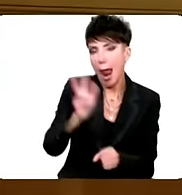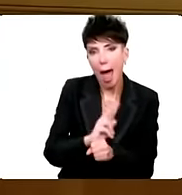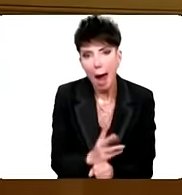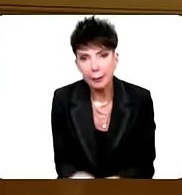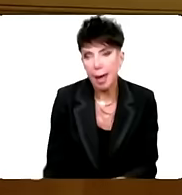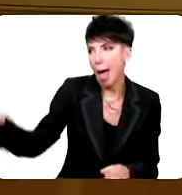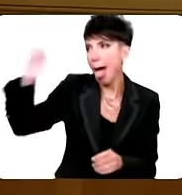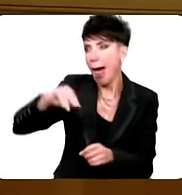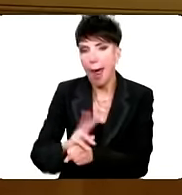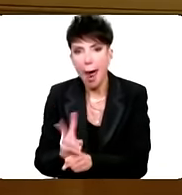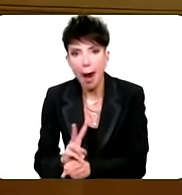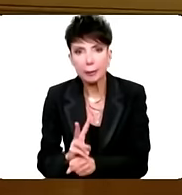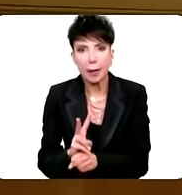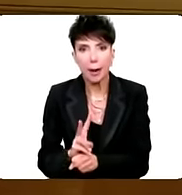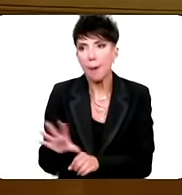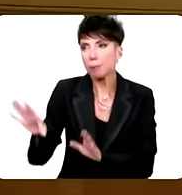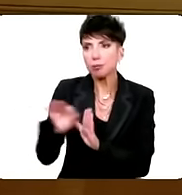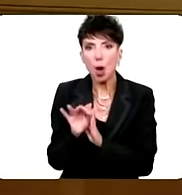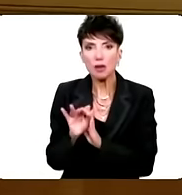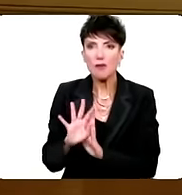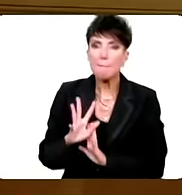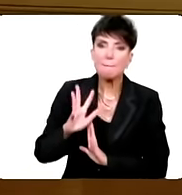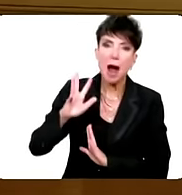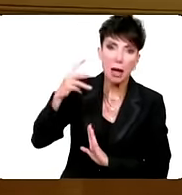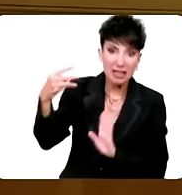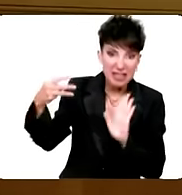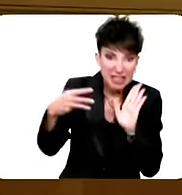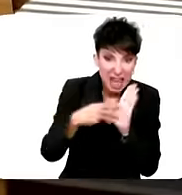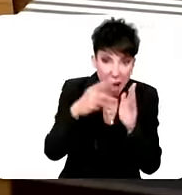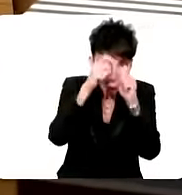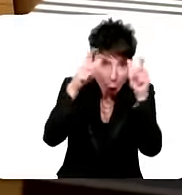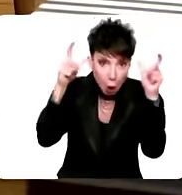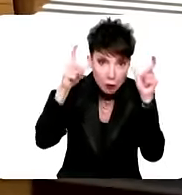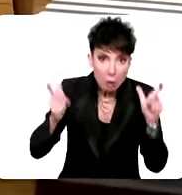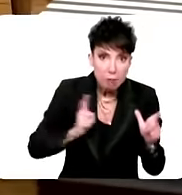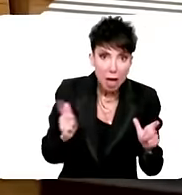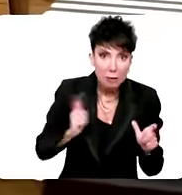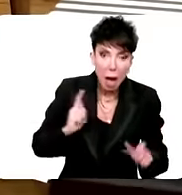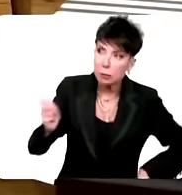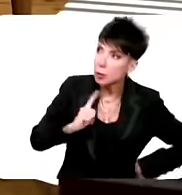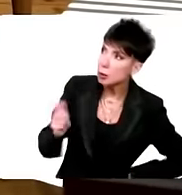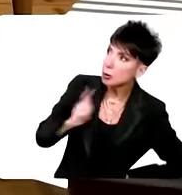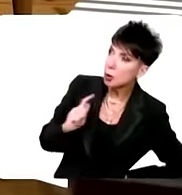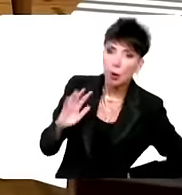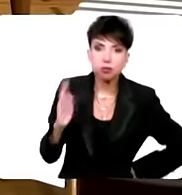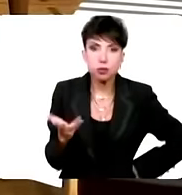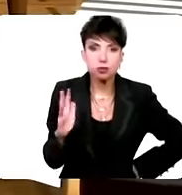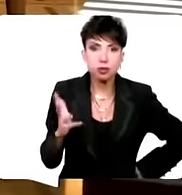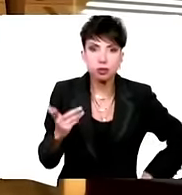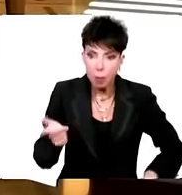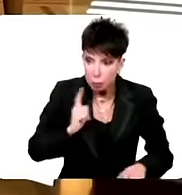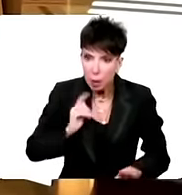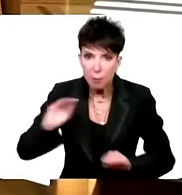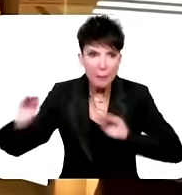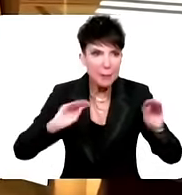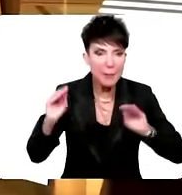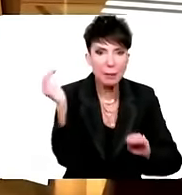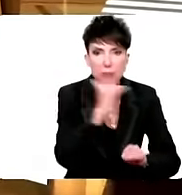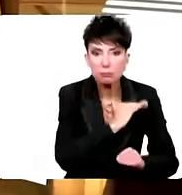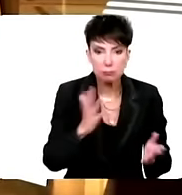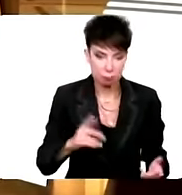και δουλεύουν. Μιλάμε για 3.000 νοσηλευτές, δεν είναι μικρό το νούμερο. Λοιπόν, στα ζητήματα της υγείας, τμήματα